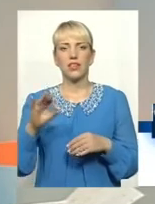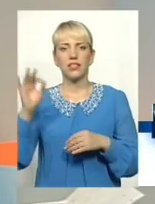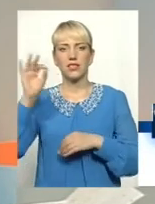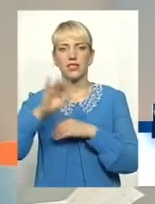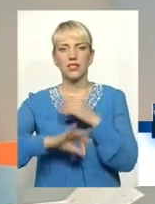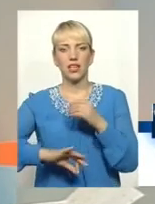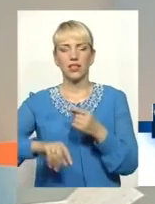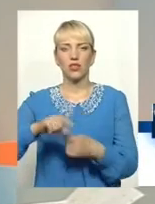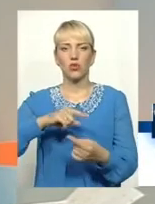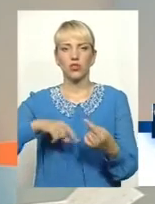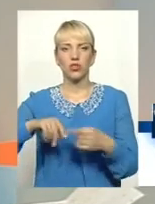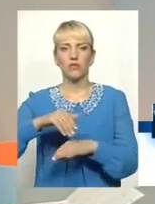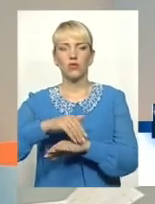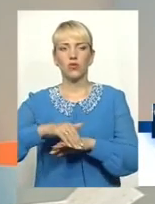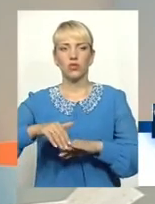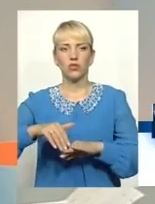Окружній вулиці.